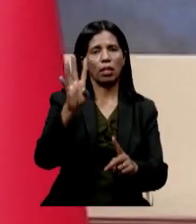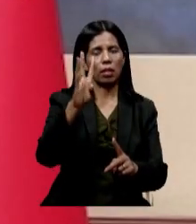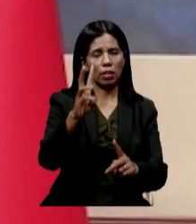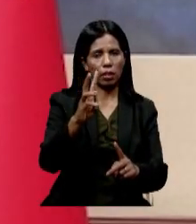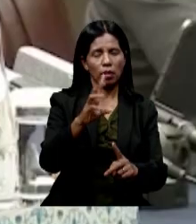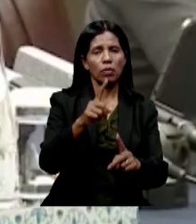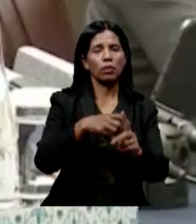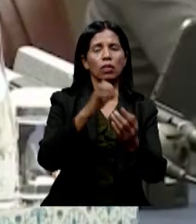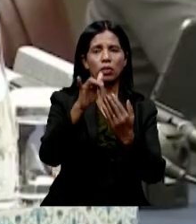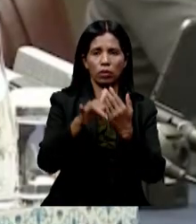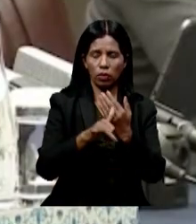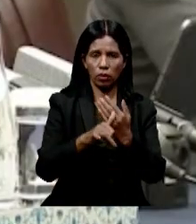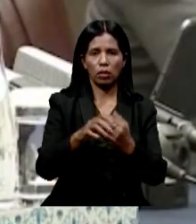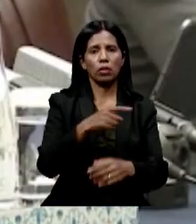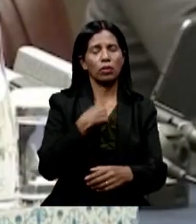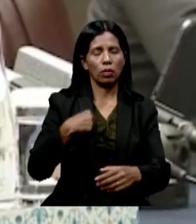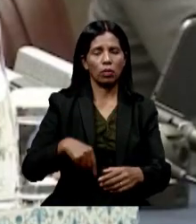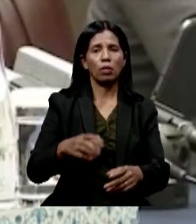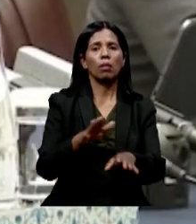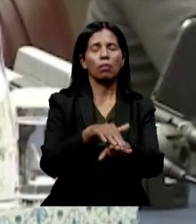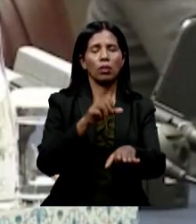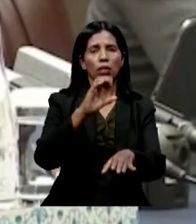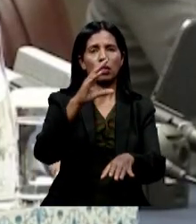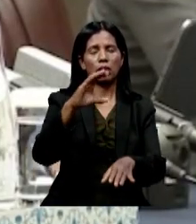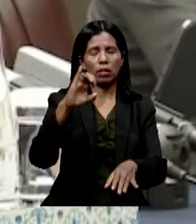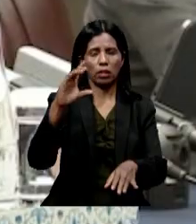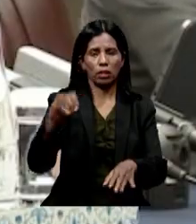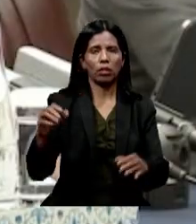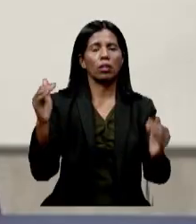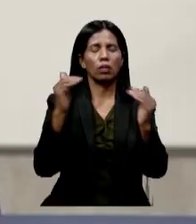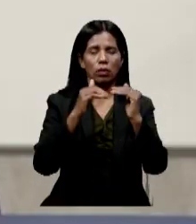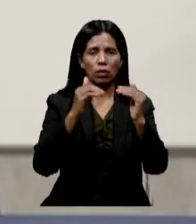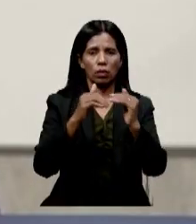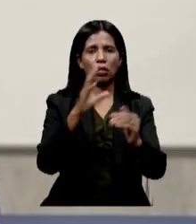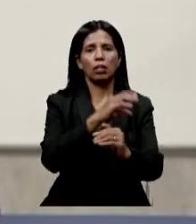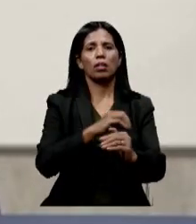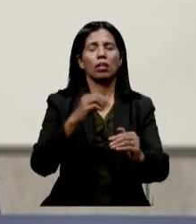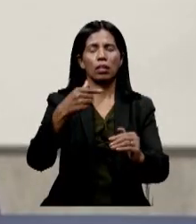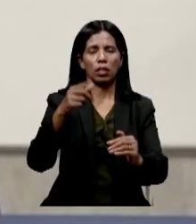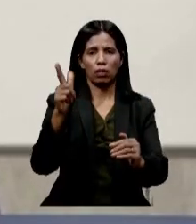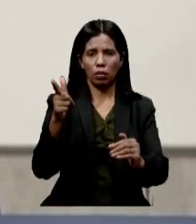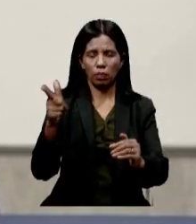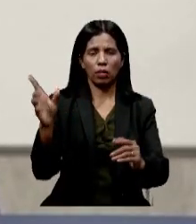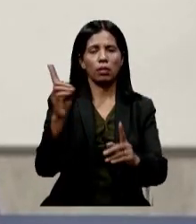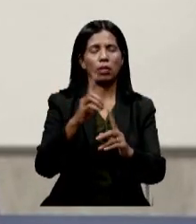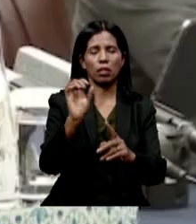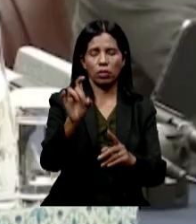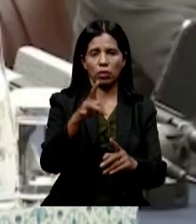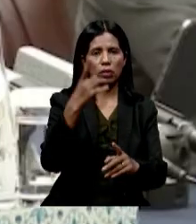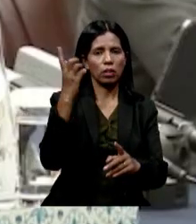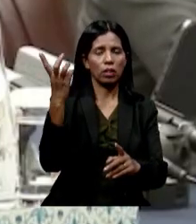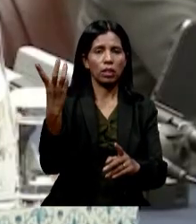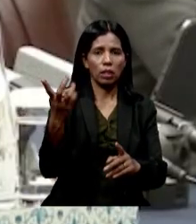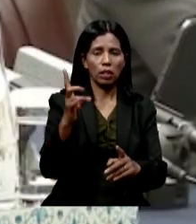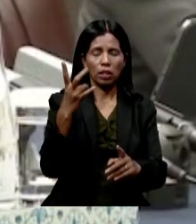no Jokowi convida si hode participa ia simeira geru anulu badala sanulu resin hitunian ia Bali ia